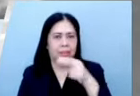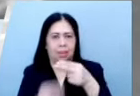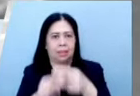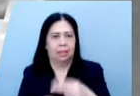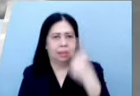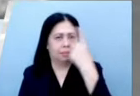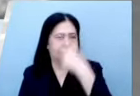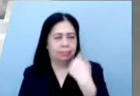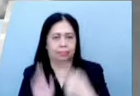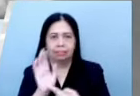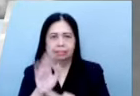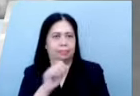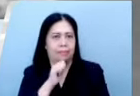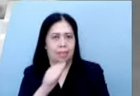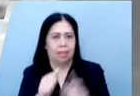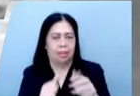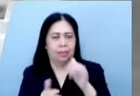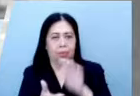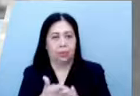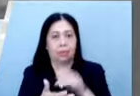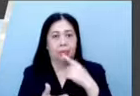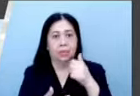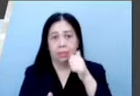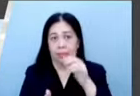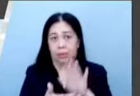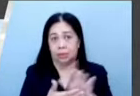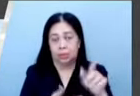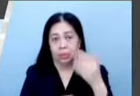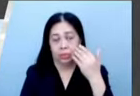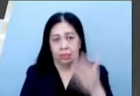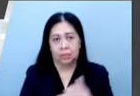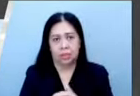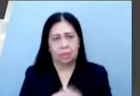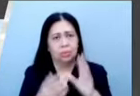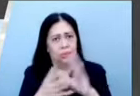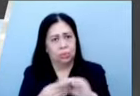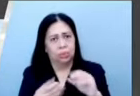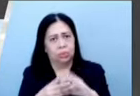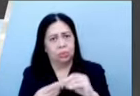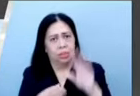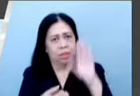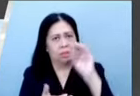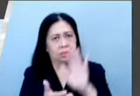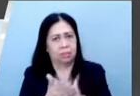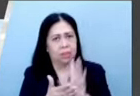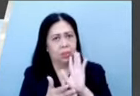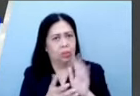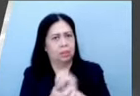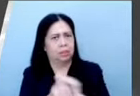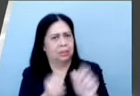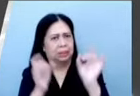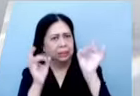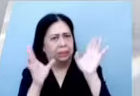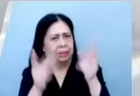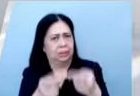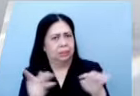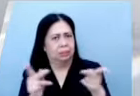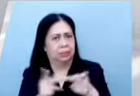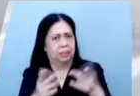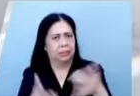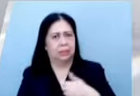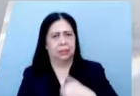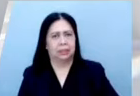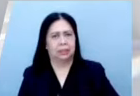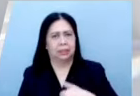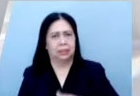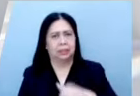muka. Ayon sa may bahay ng isa sa mga nasawi, naikwentro ng kanyang asawa na dadaan sila sa isang delikadong lugar sa Yemen. Nung mga